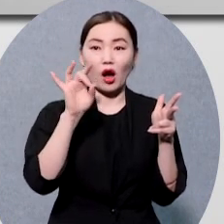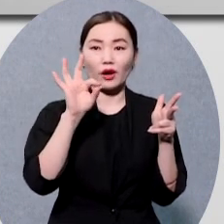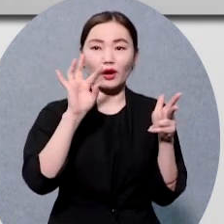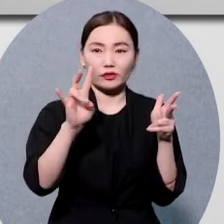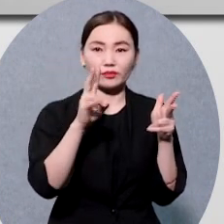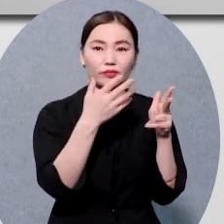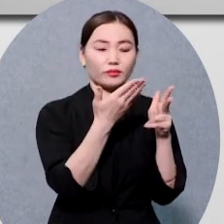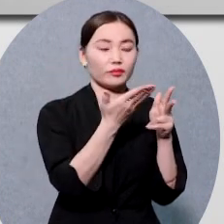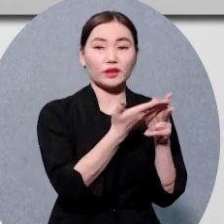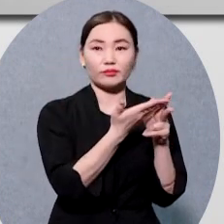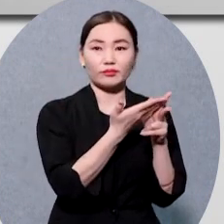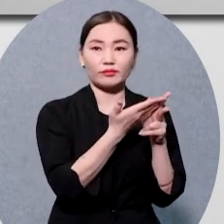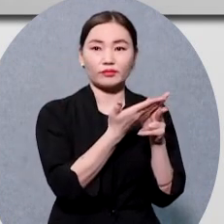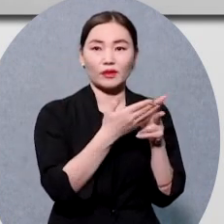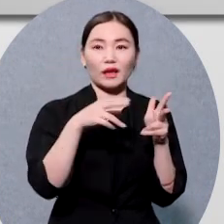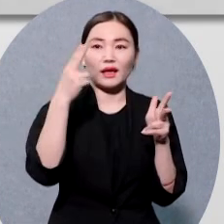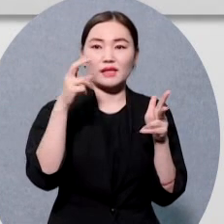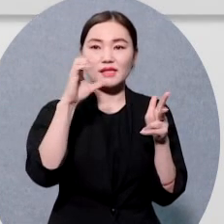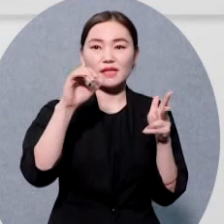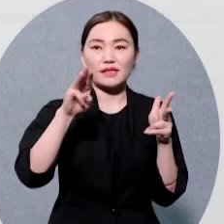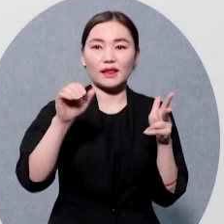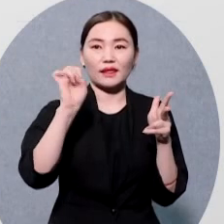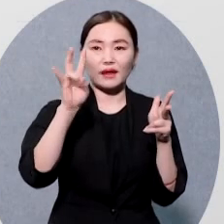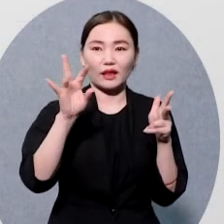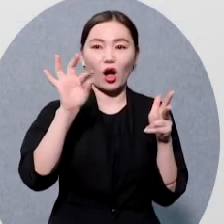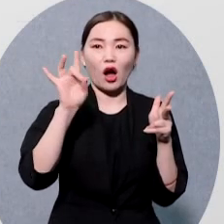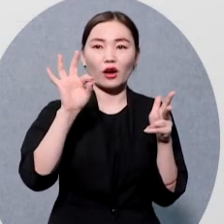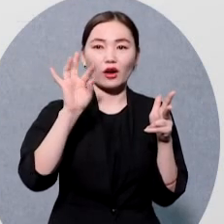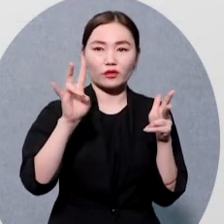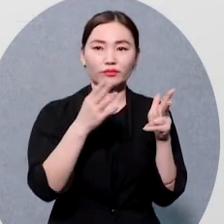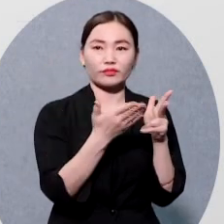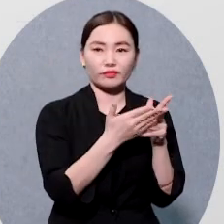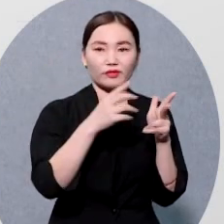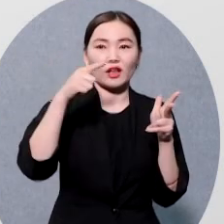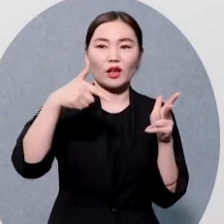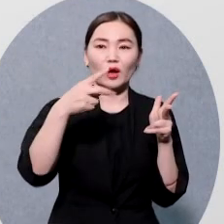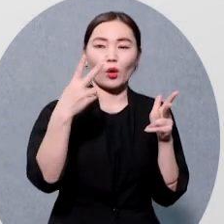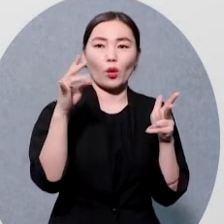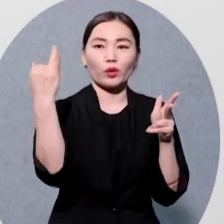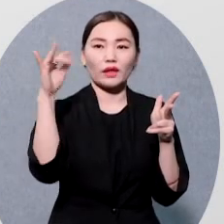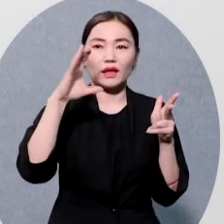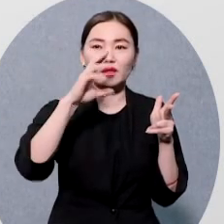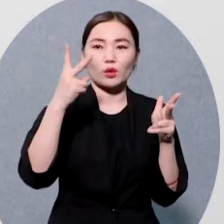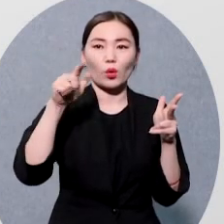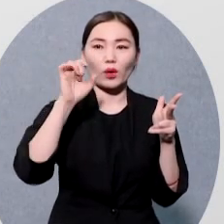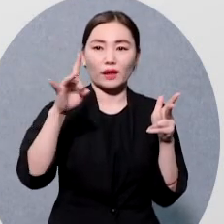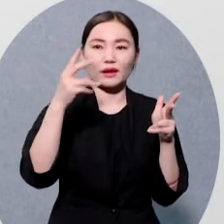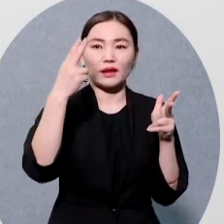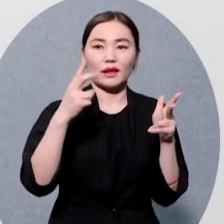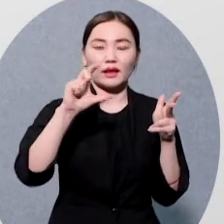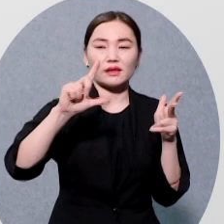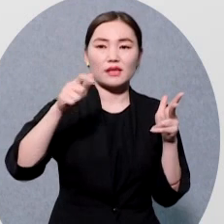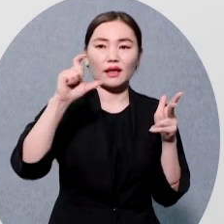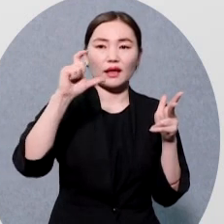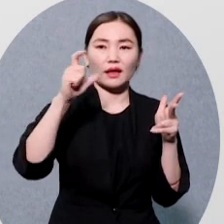чухам альнийг нь хилээд байгаа вэ гэдгийг одоо бүгдээрээ энэ даалгавар дээр тохируулъя. За, хутагтын орн, цастын